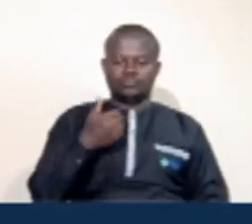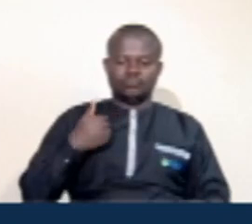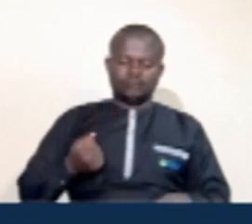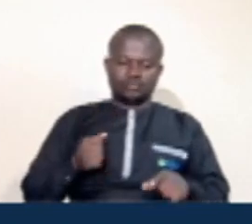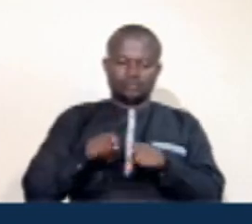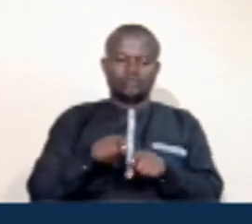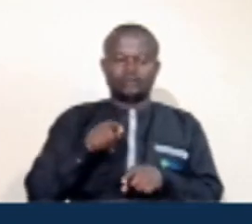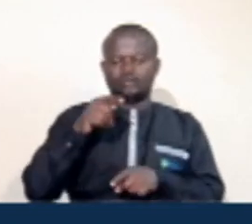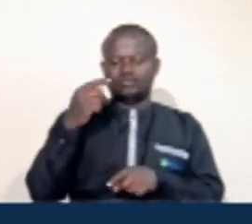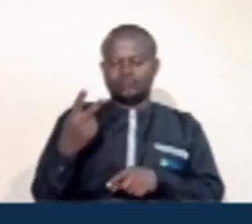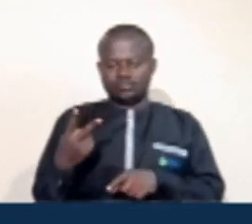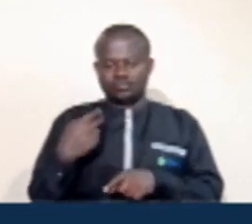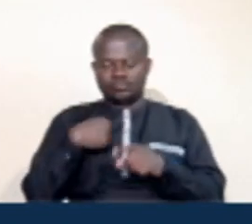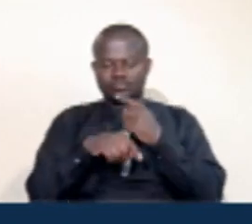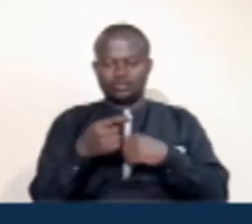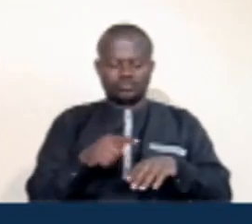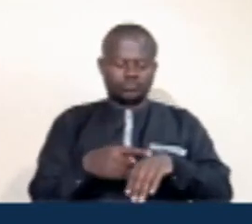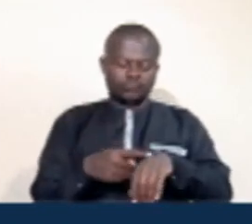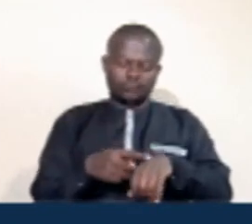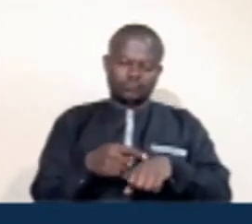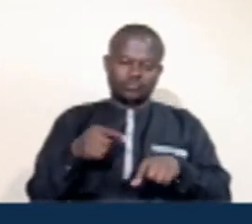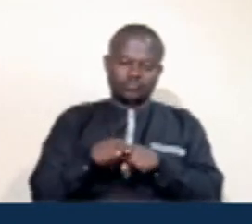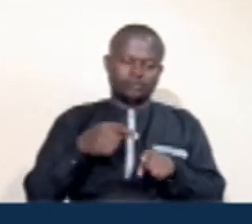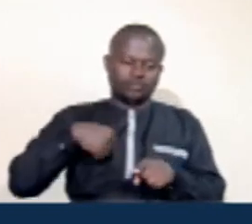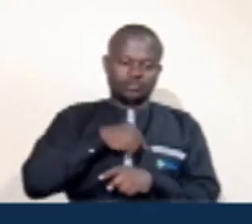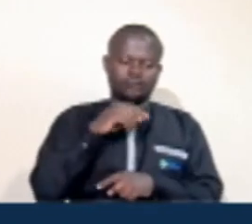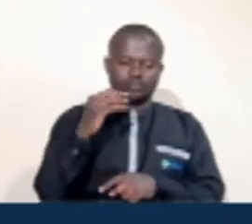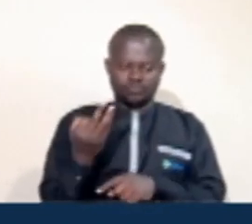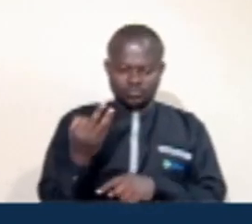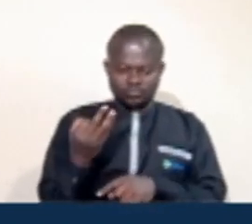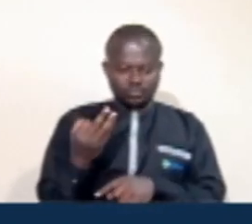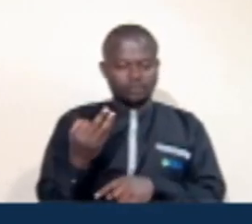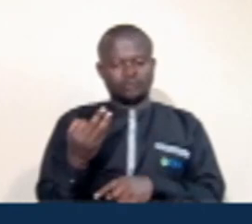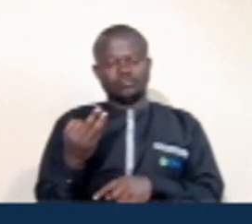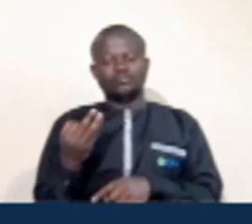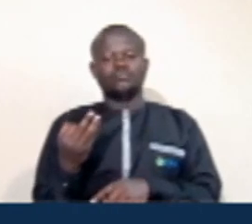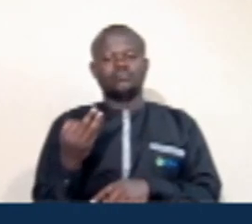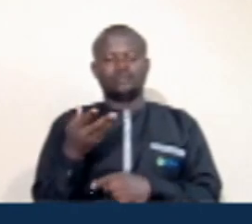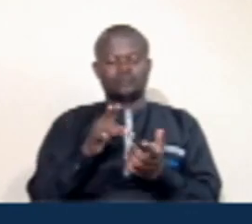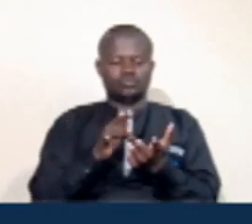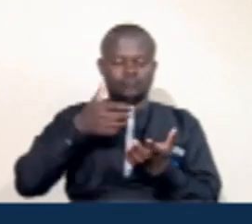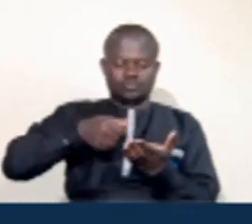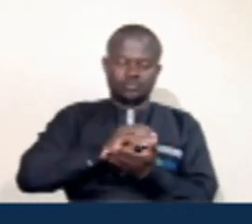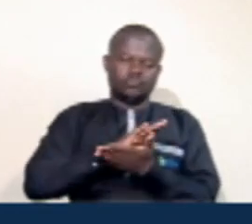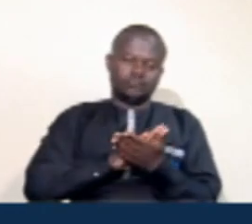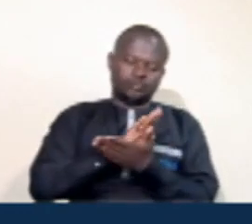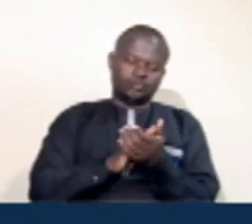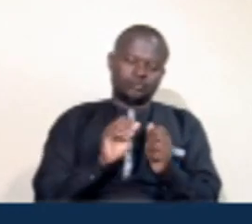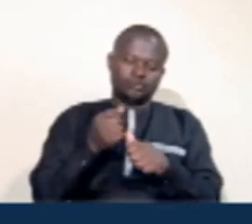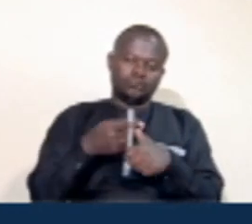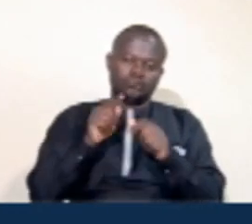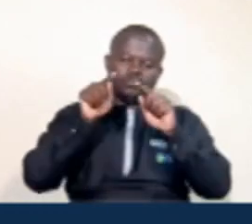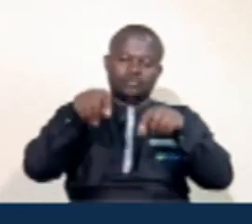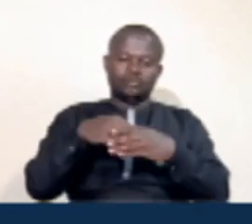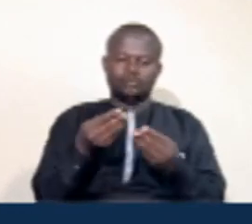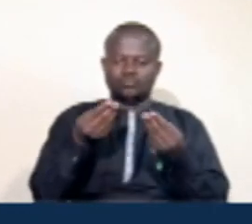banje babiri bafite ubumuga bw'uruhu nange wa gatatu ari amavuta bwa mbere nagiyeyo